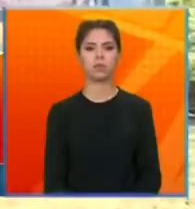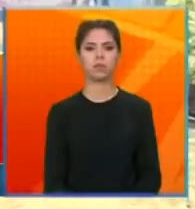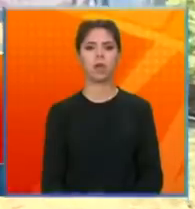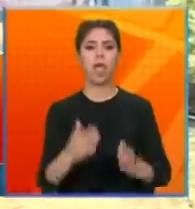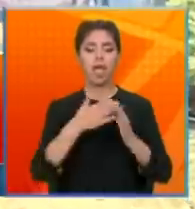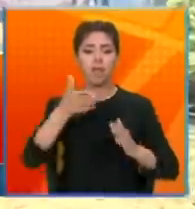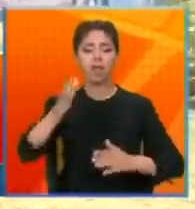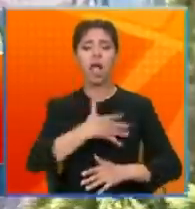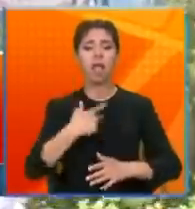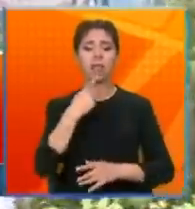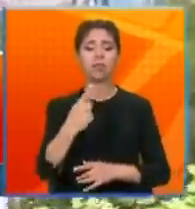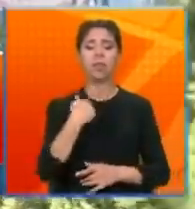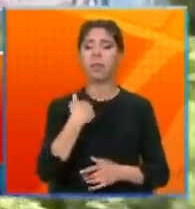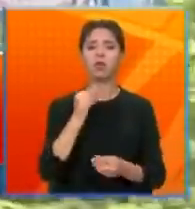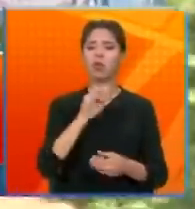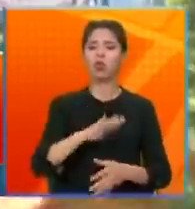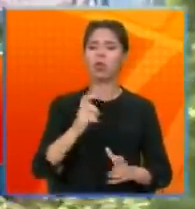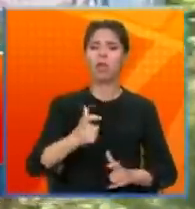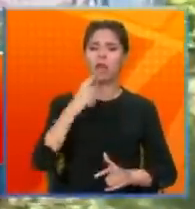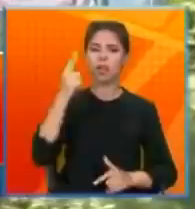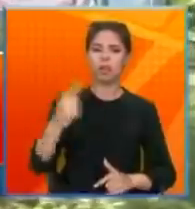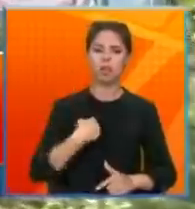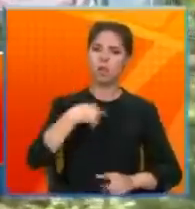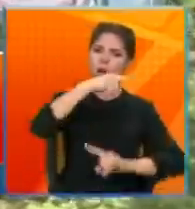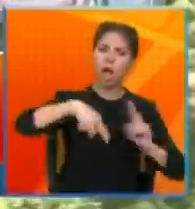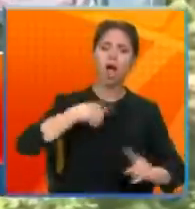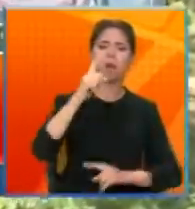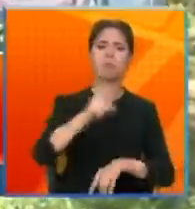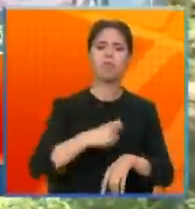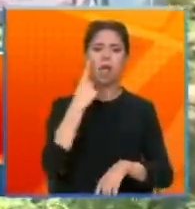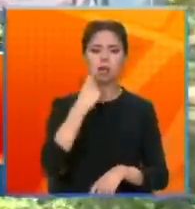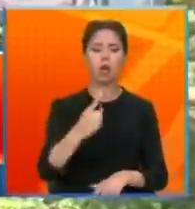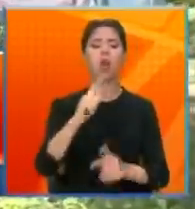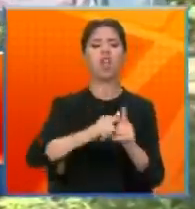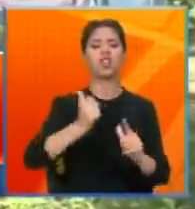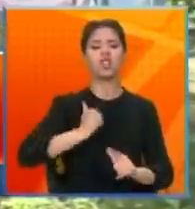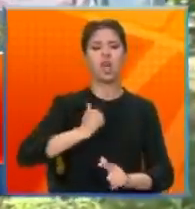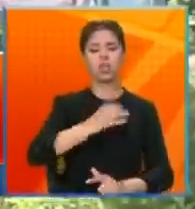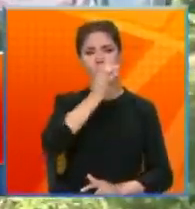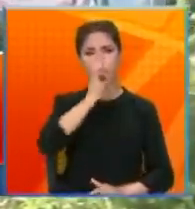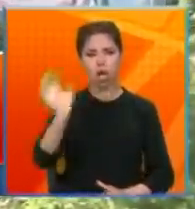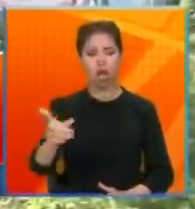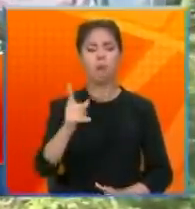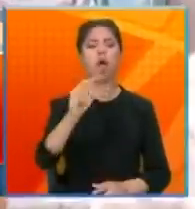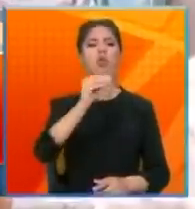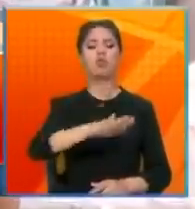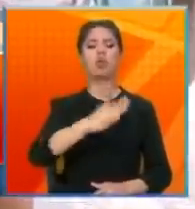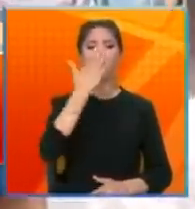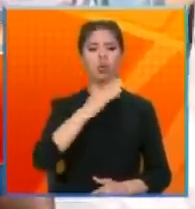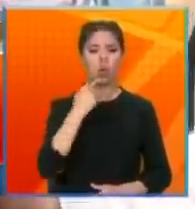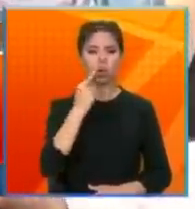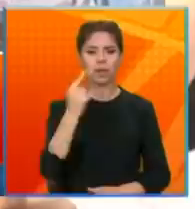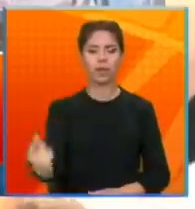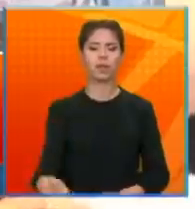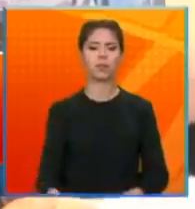Eve gittim, annem dedi bana hani çocuk. Ben hemen aramaya gittim. Kendimi aradım bir saat. Hemen jandarmaya belirttim işte. Böyle çocuk yok falan. Kısa bir de